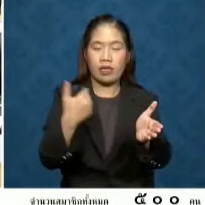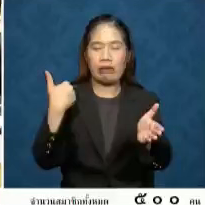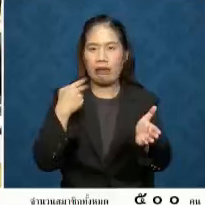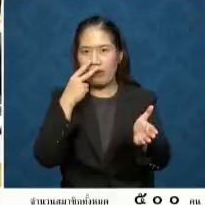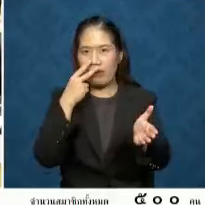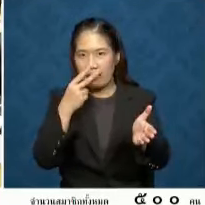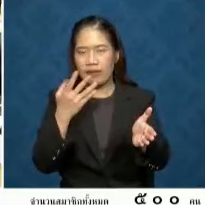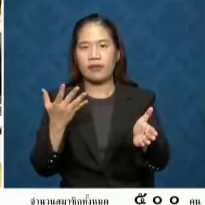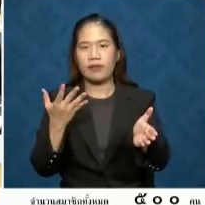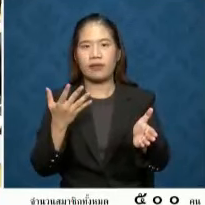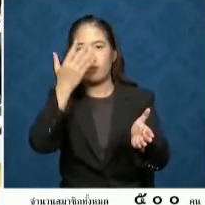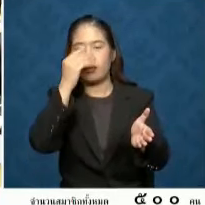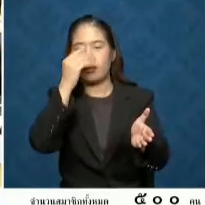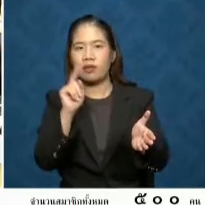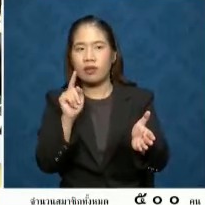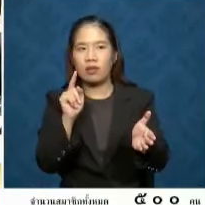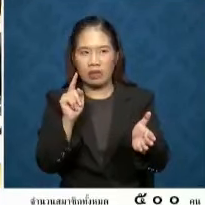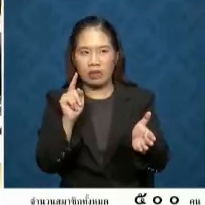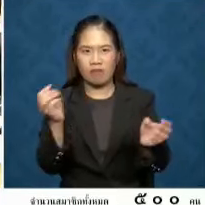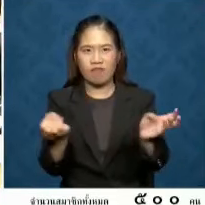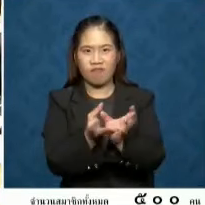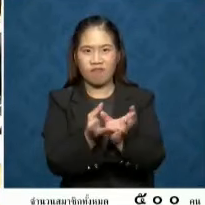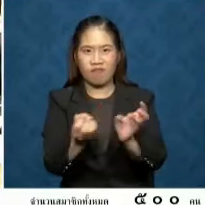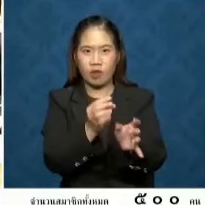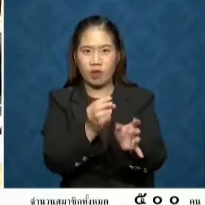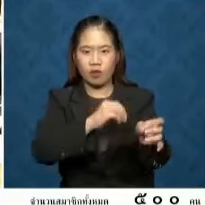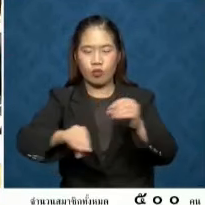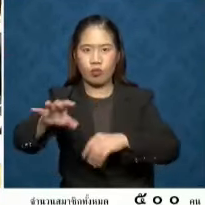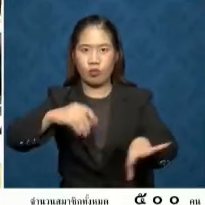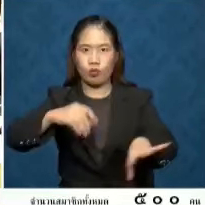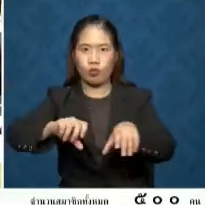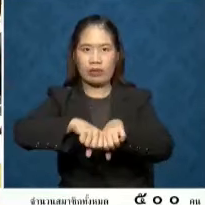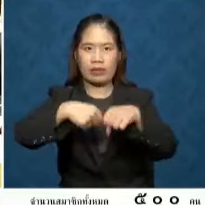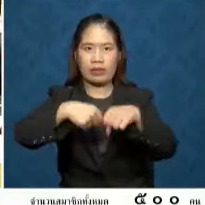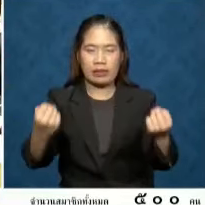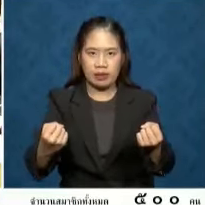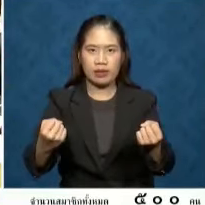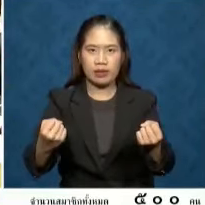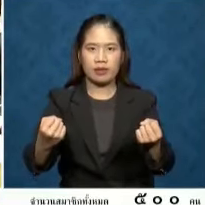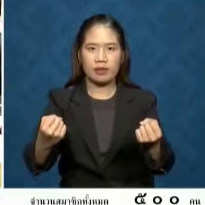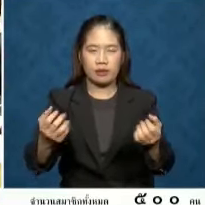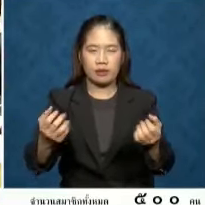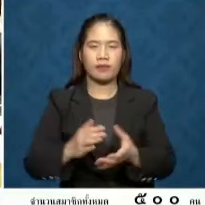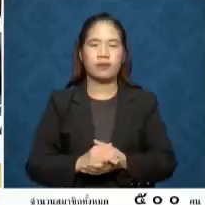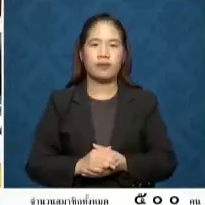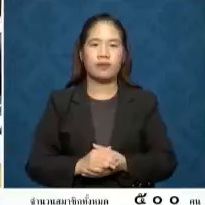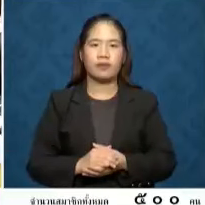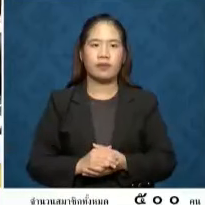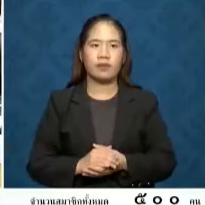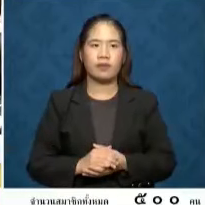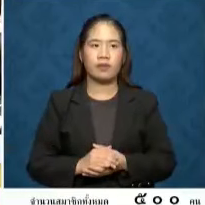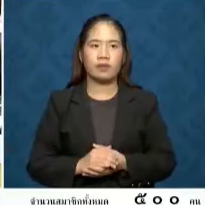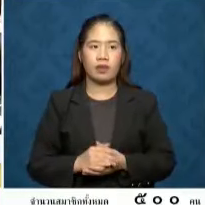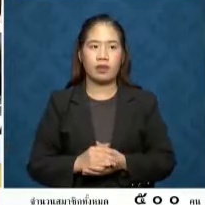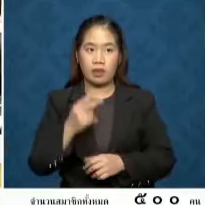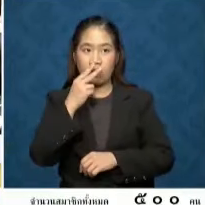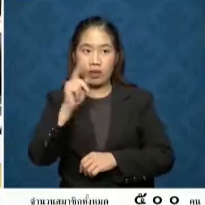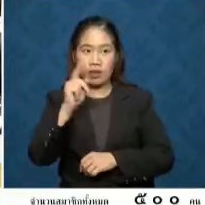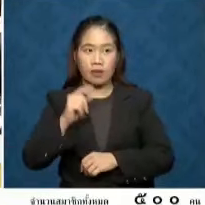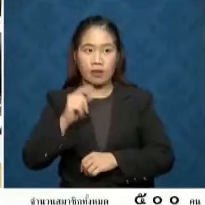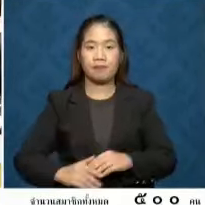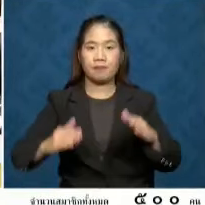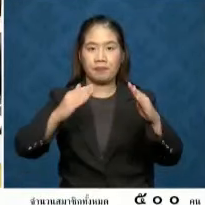เวฟเบรกเกอร์ที่เสียหายหลุดออกมาเกิดรอยฉีกขาดหน้าโครงกันคลื่นแล้วก็บนเพดานใต้โครงกันคลื่นท่านประธานเวฟเบรกเกอร์ลักษณะเป็นสามเหลี่ยมอย่